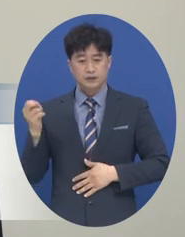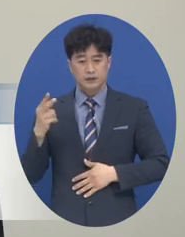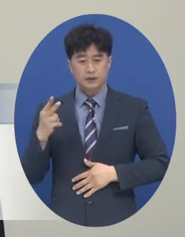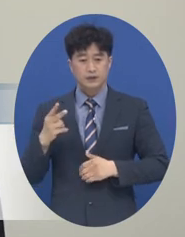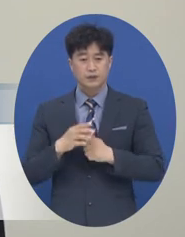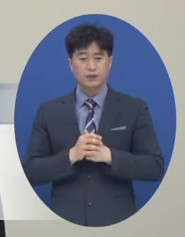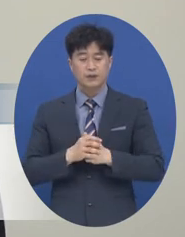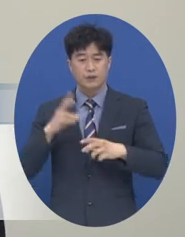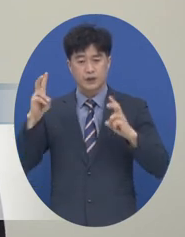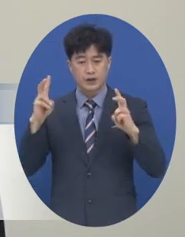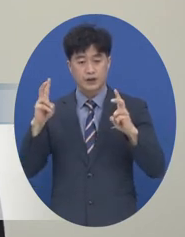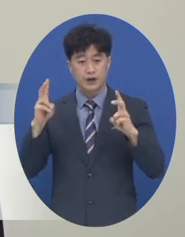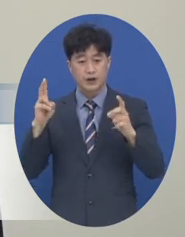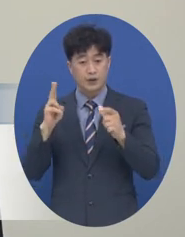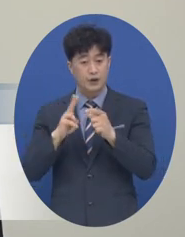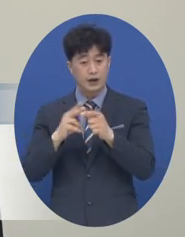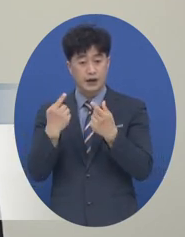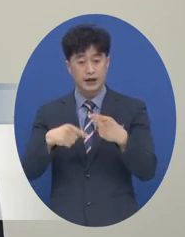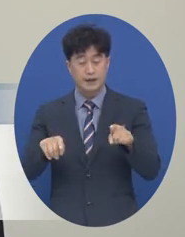되고요. 또